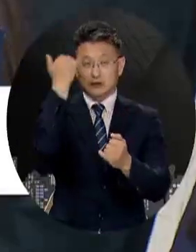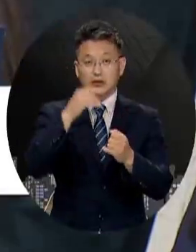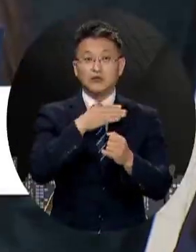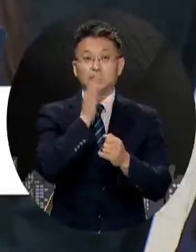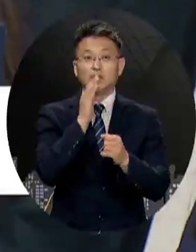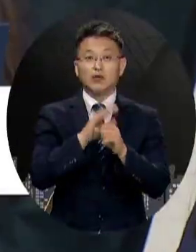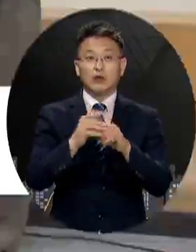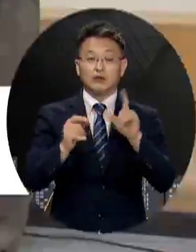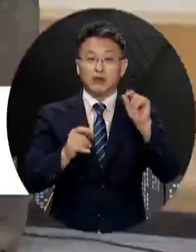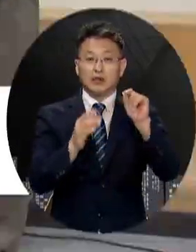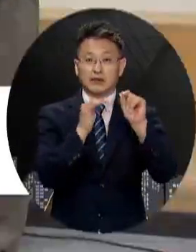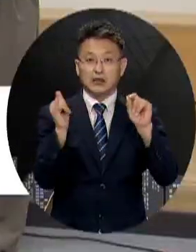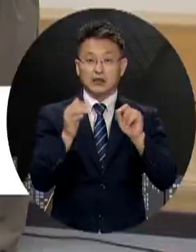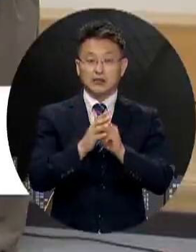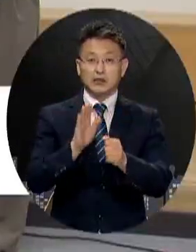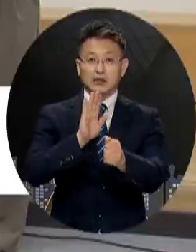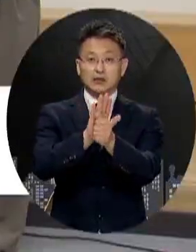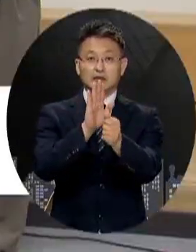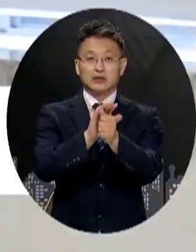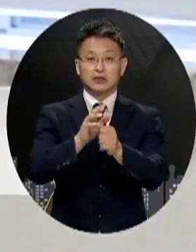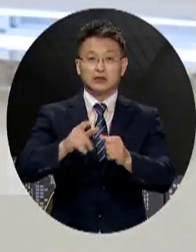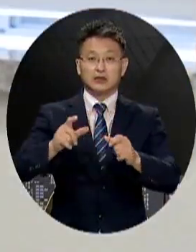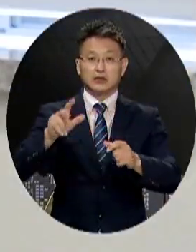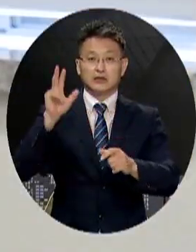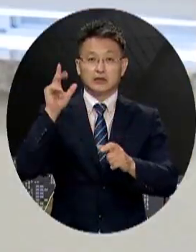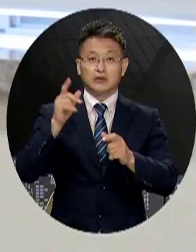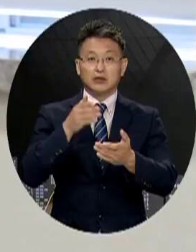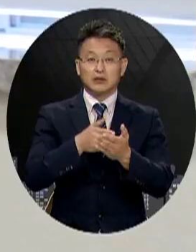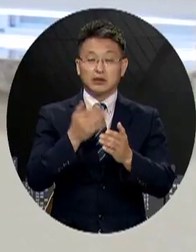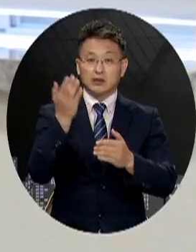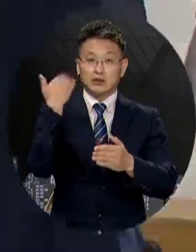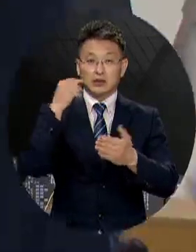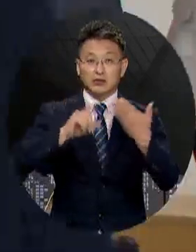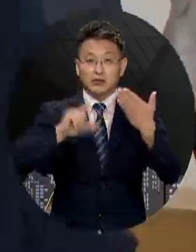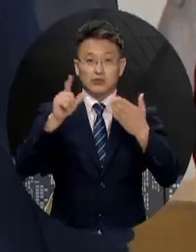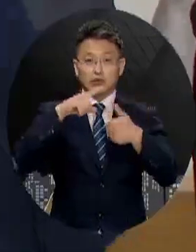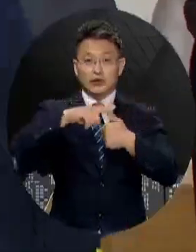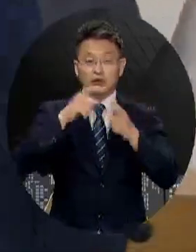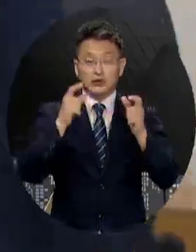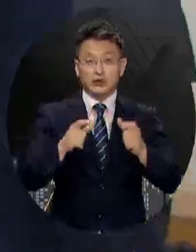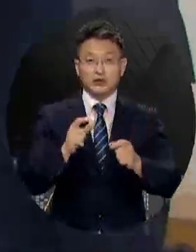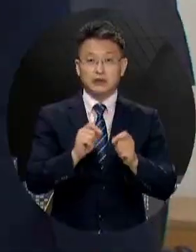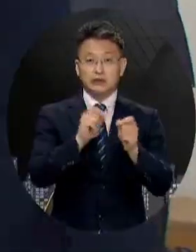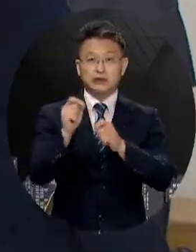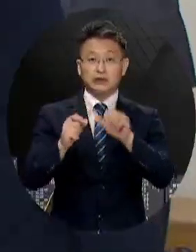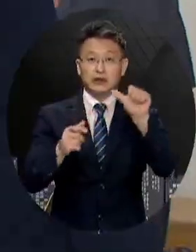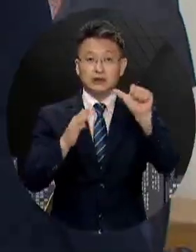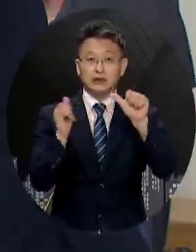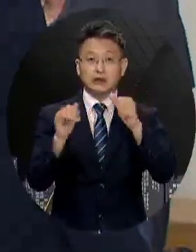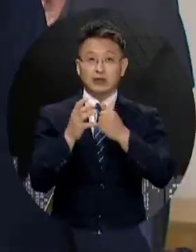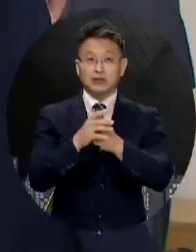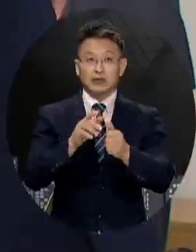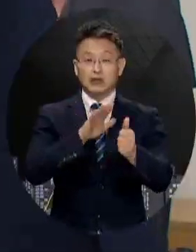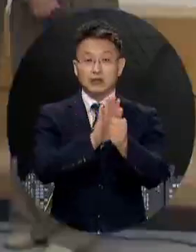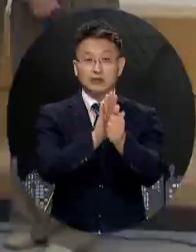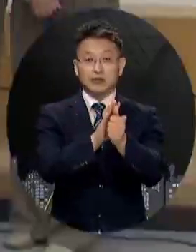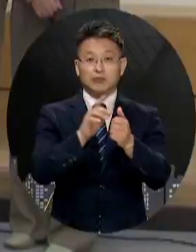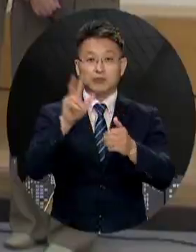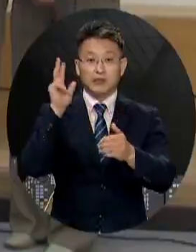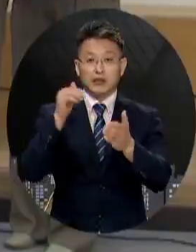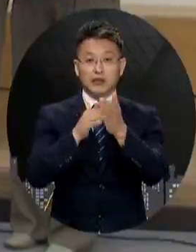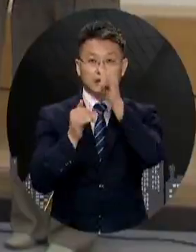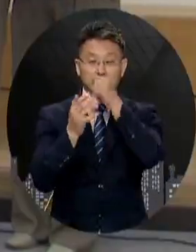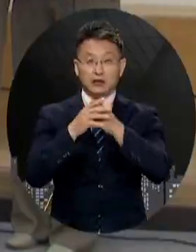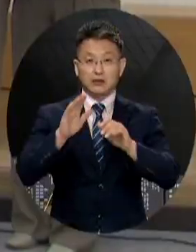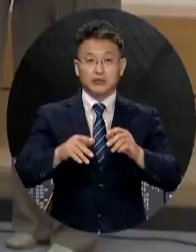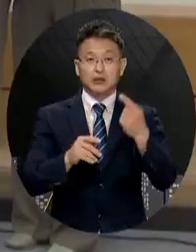등 만여 명이 지지 선언을 했습니다. 지난 9일 경남의 지역위원장 5명이 지지를 표명한 데 이어